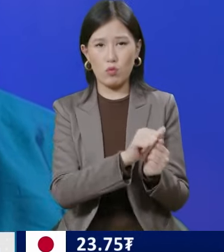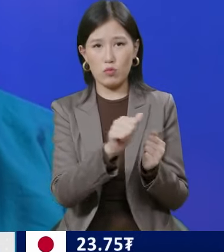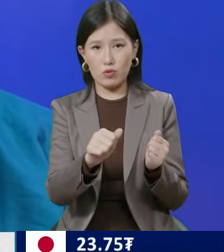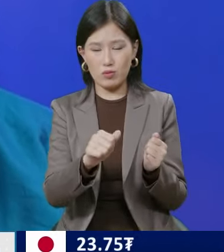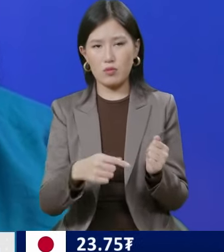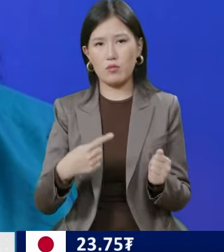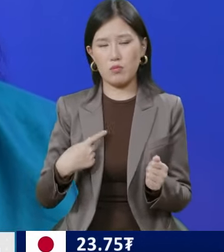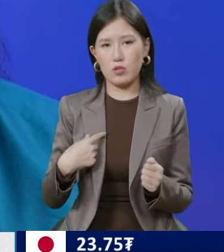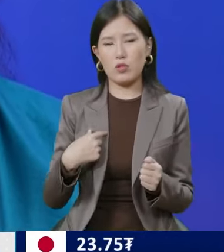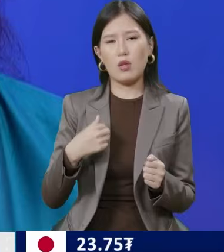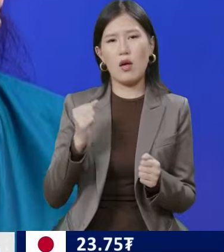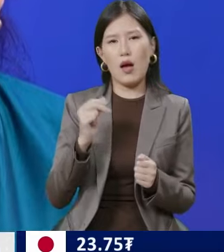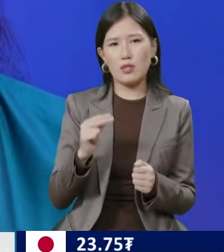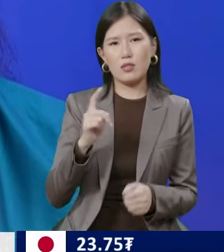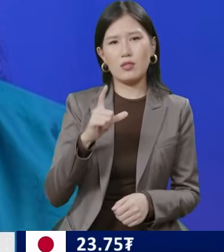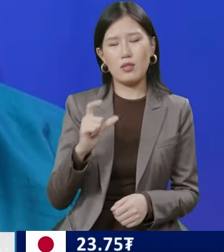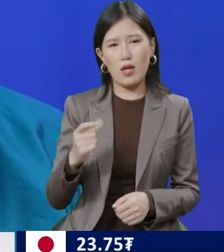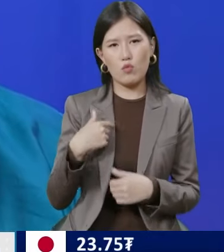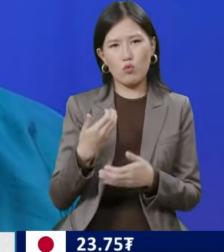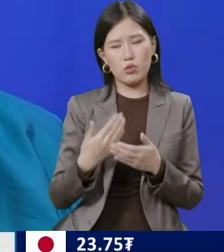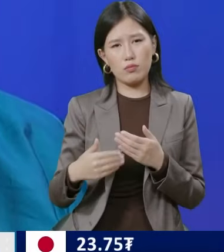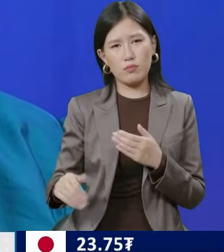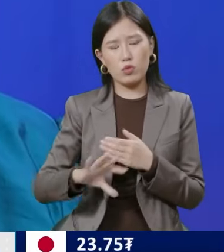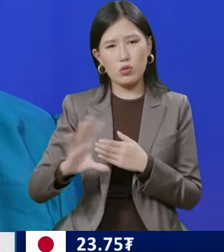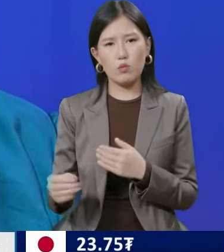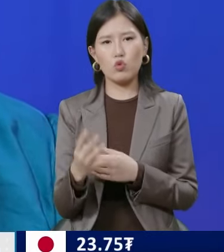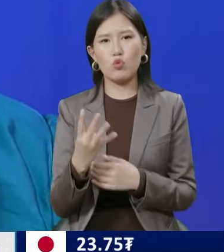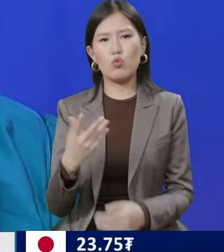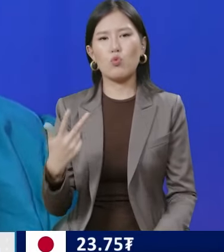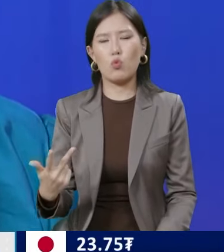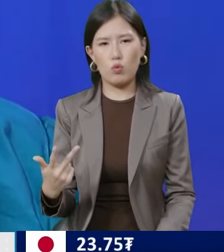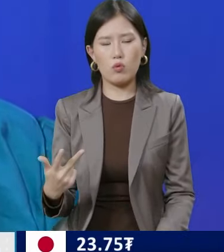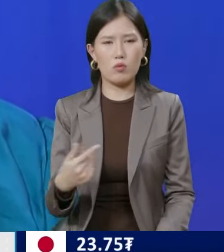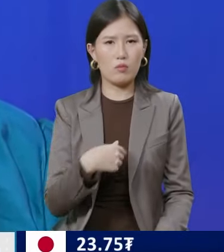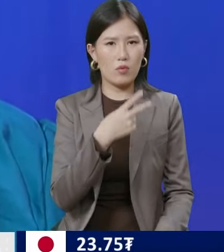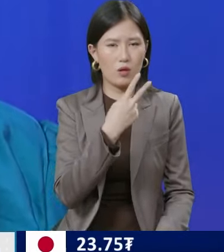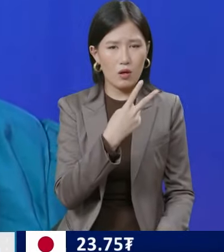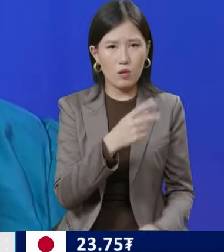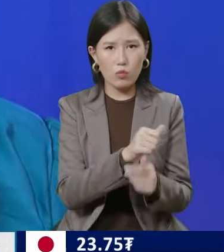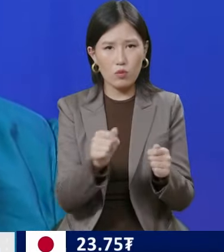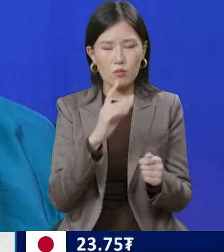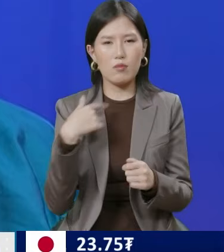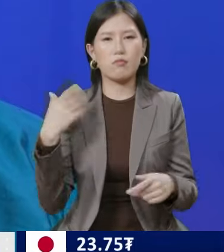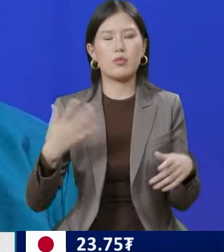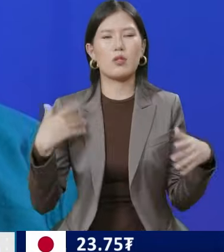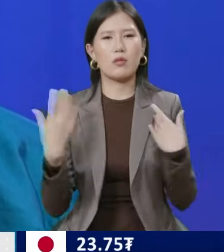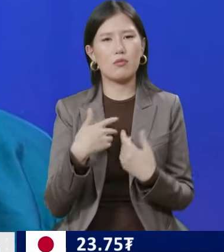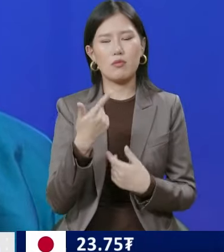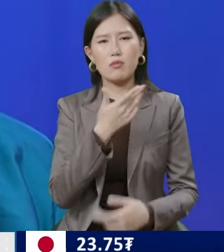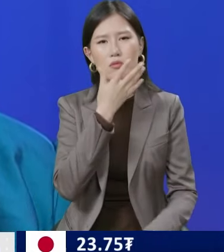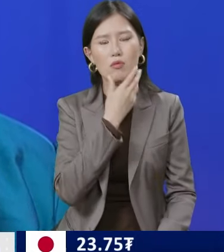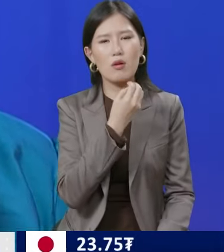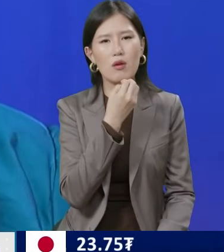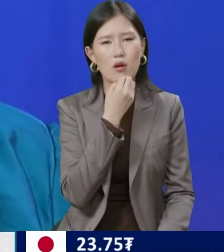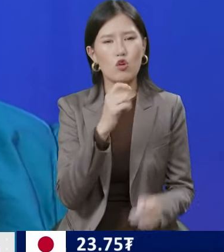43 ачцаатай. Энүүнд би өөрөө бүр их баярлж байна. Энэ их ямар сайхан өгөөжтэй, ямар сайхан